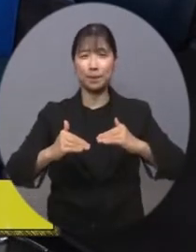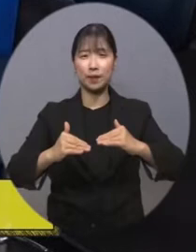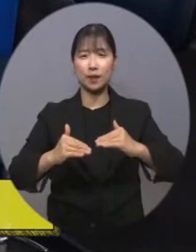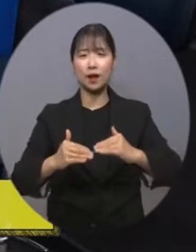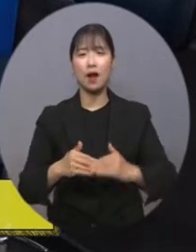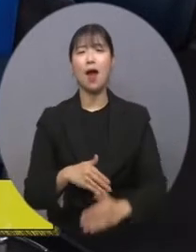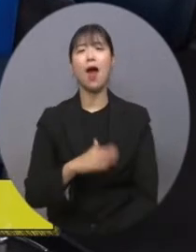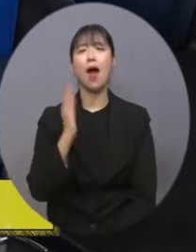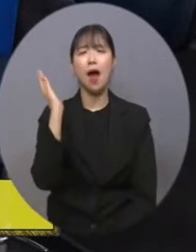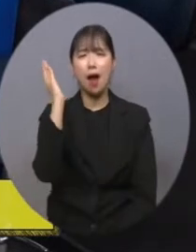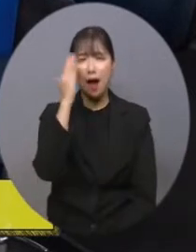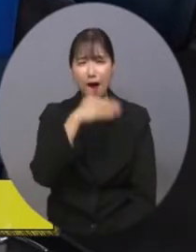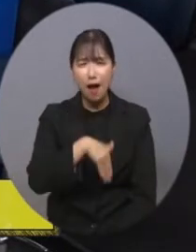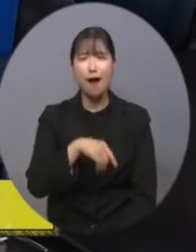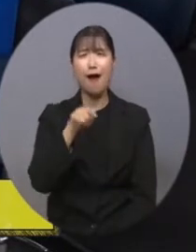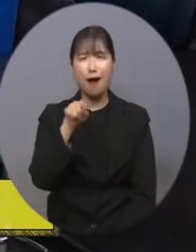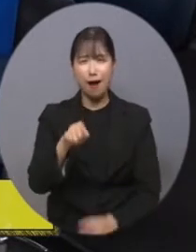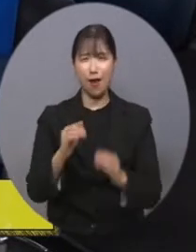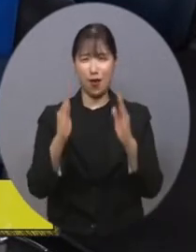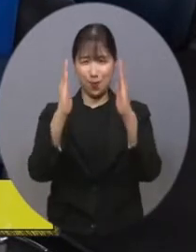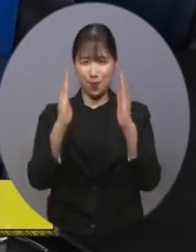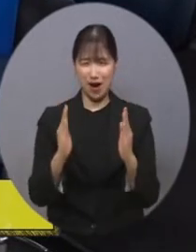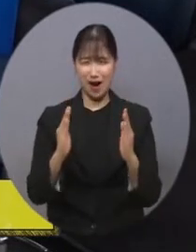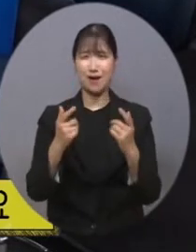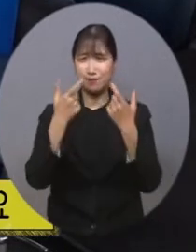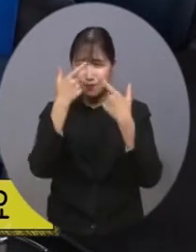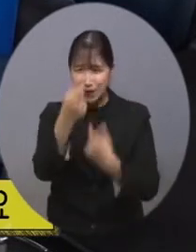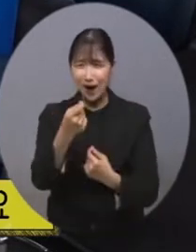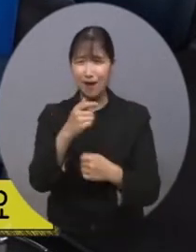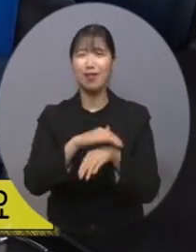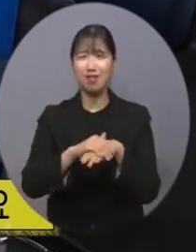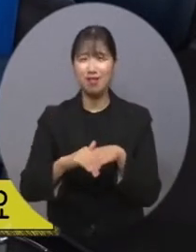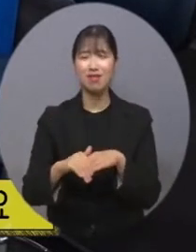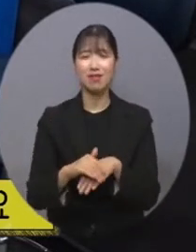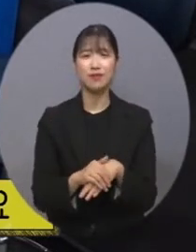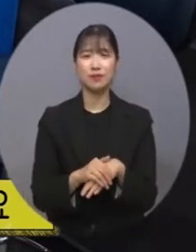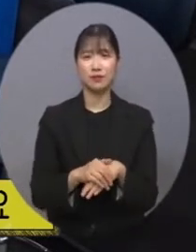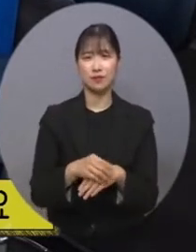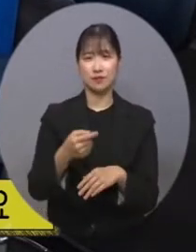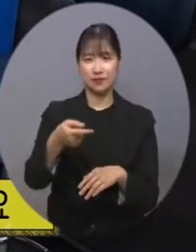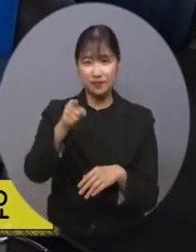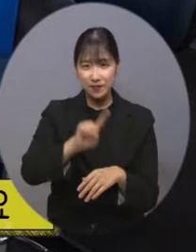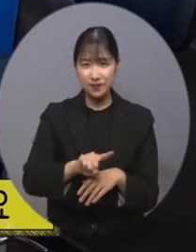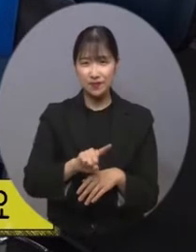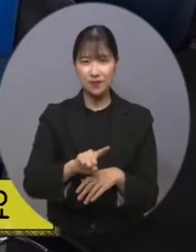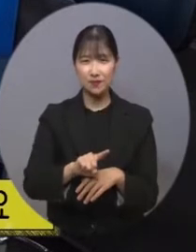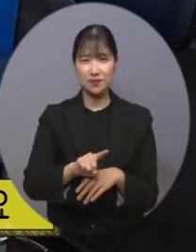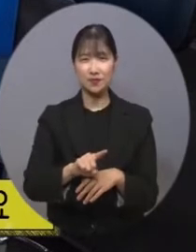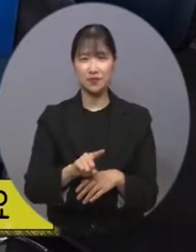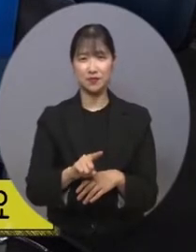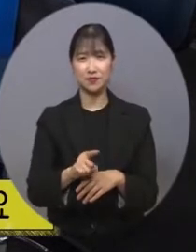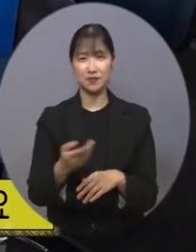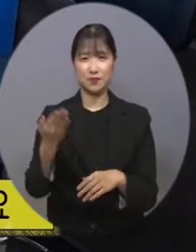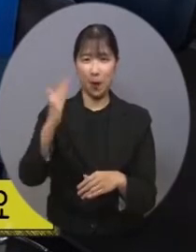아, 이렇게 하면 이렇게 각이 만들어지네요. 그리고 여기도 이렇게 각을 만들어서,